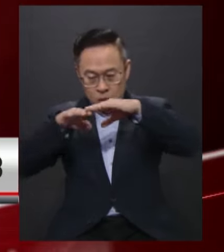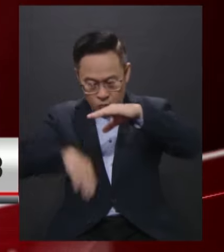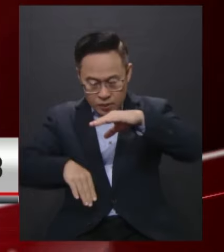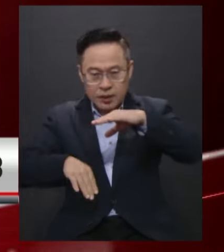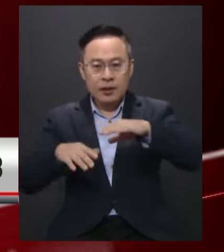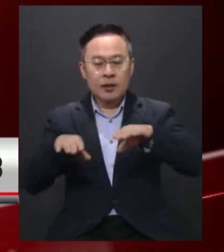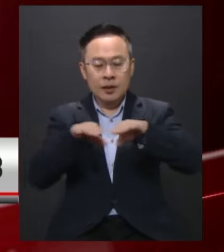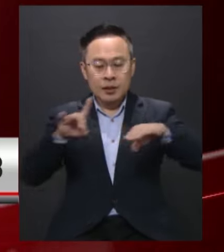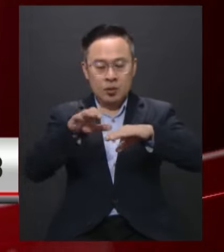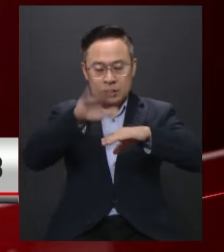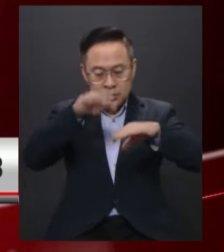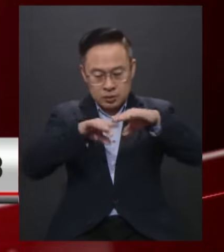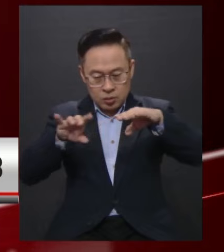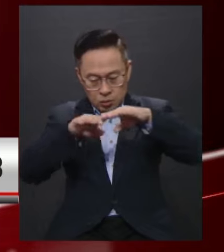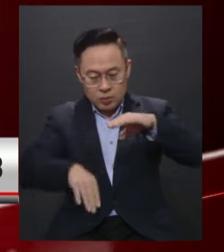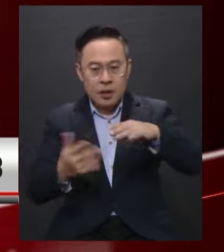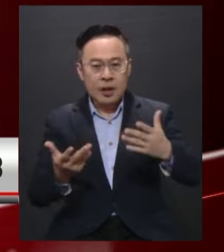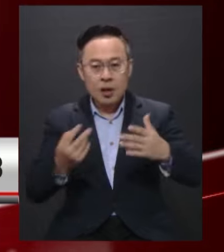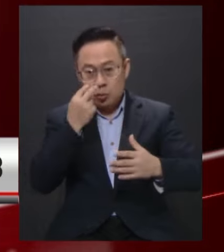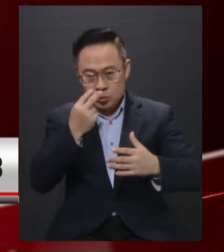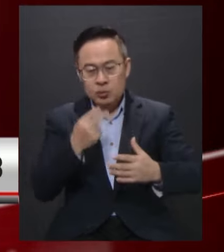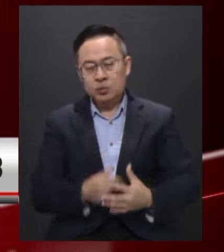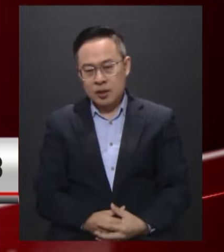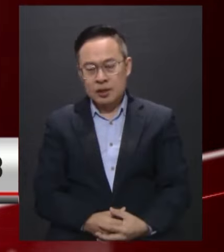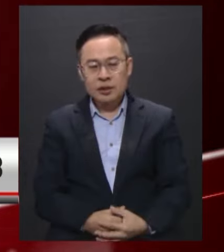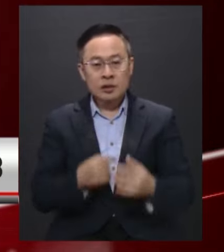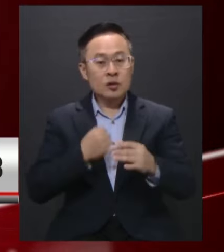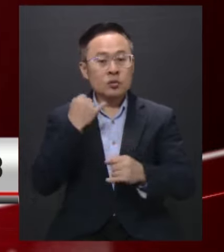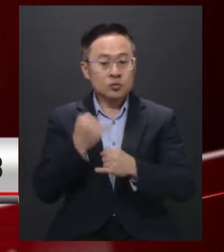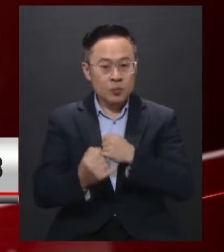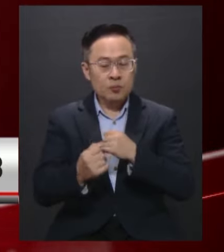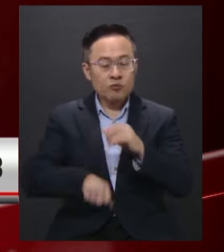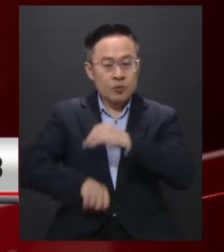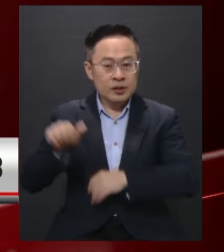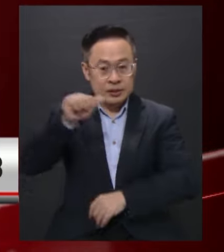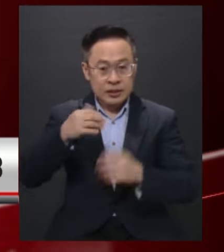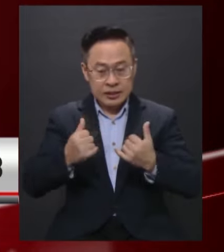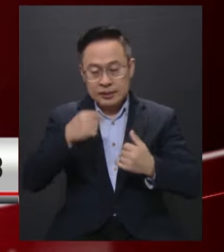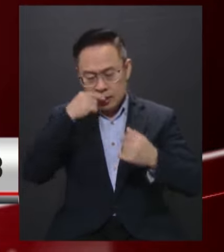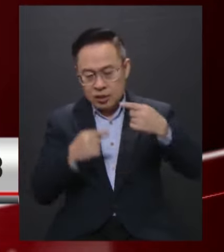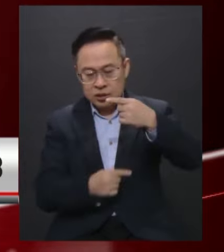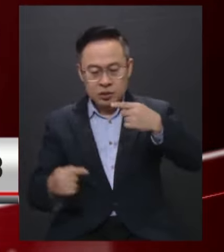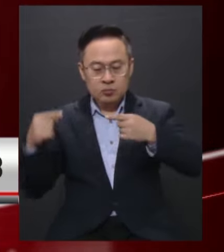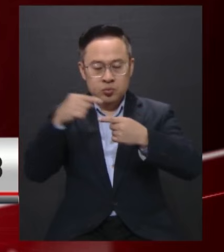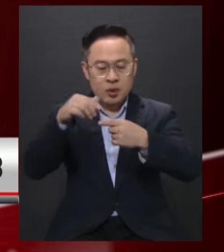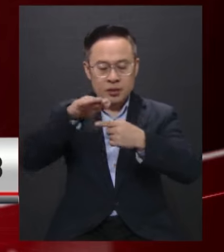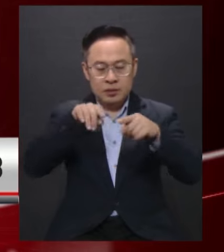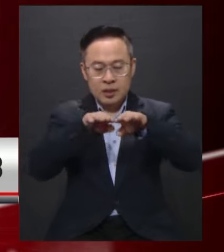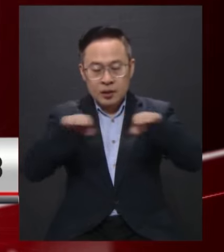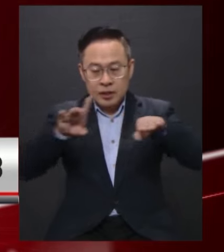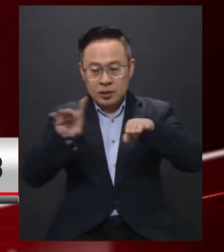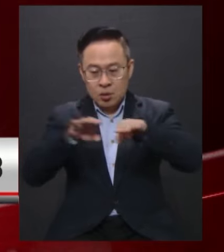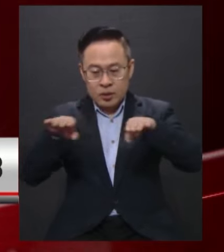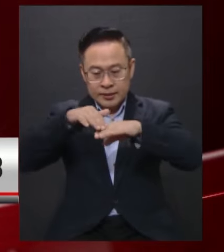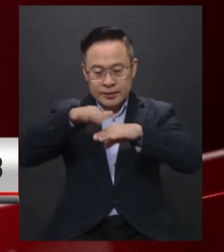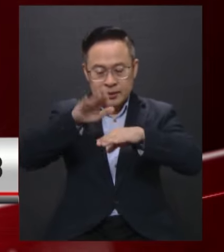าเราทั้งนั้นนะคะแต่ว่าพอผลการแข่งขันออกมาเป็นแบบนี้ค่ะอย่างที่บอกเนาะตอนนี้เองเนี่ยถ้าพูดถึงอันดับฟีฟ่าแรงกิ้ง